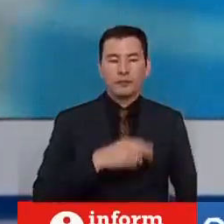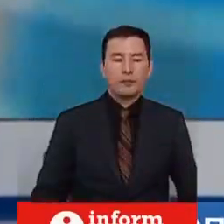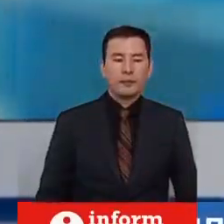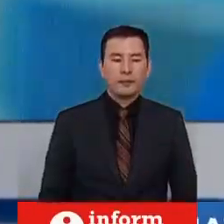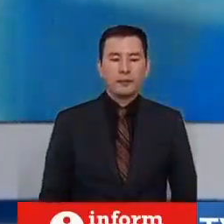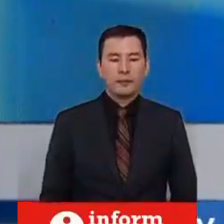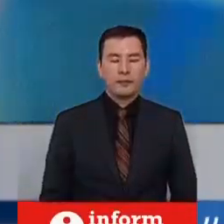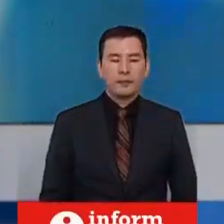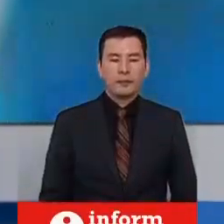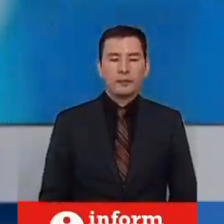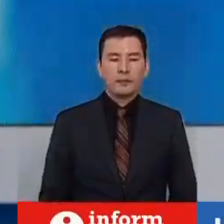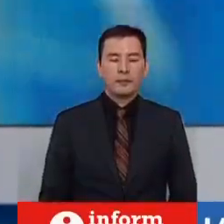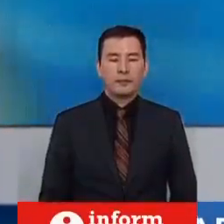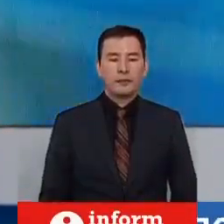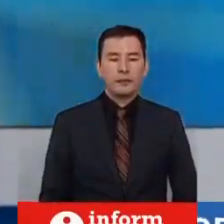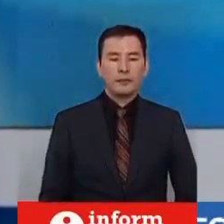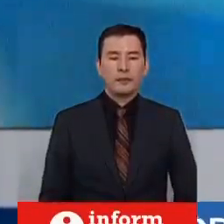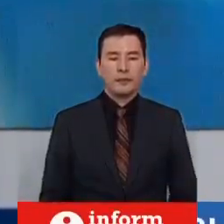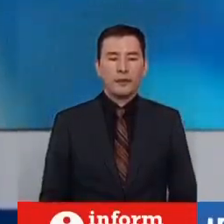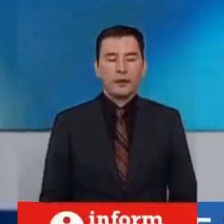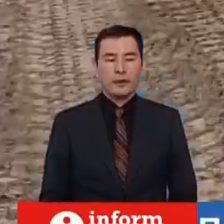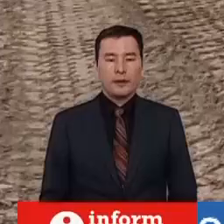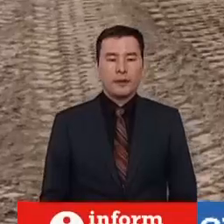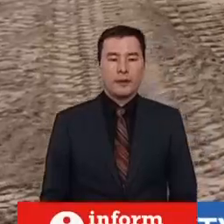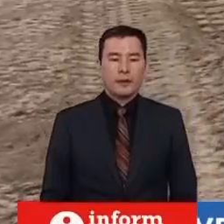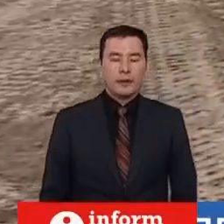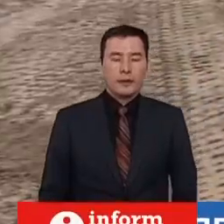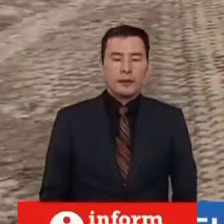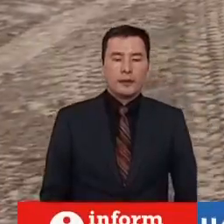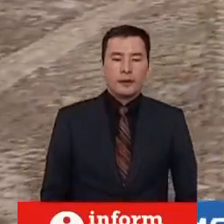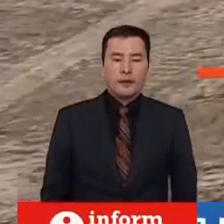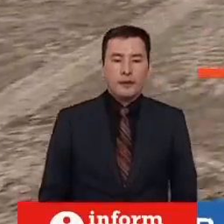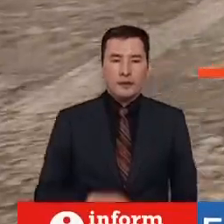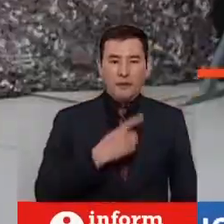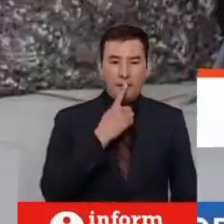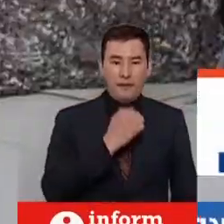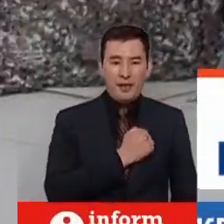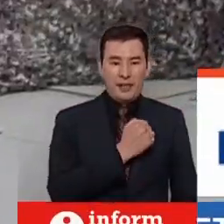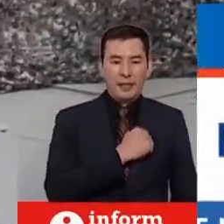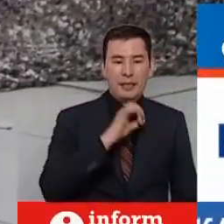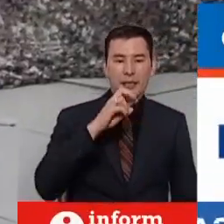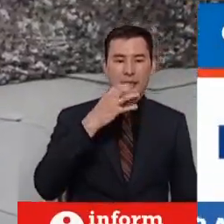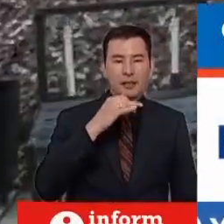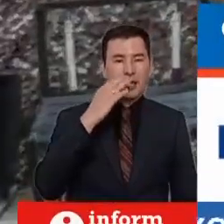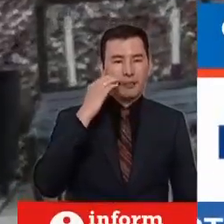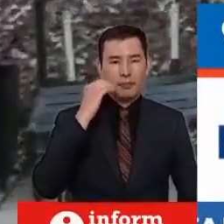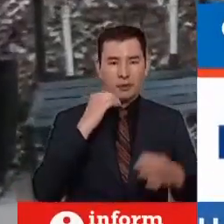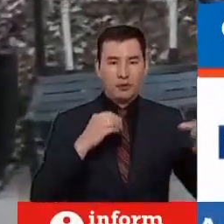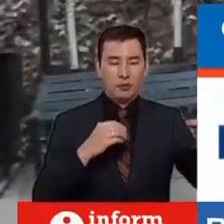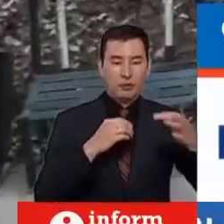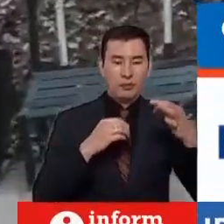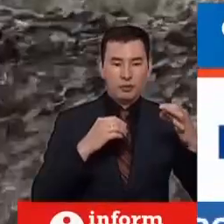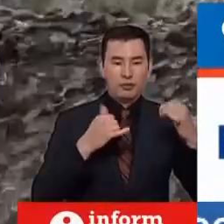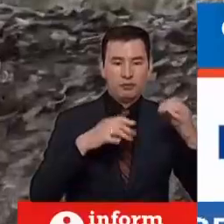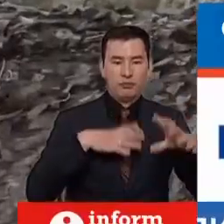совершенствуют боеготовность и мобильность войск на военном полигоне илийский в Алматинской области проходят